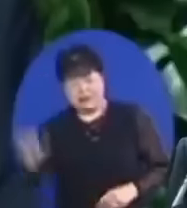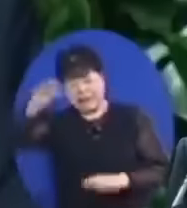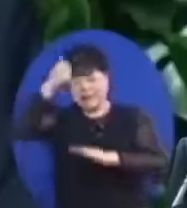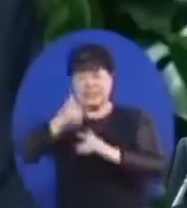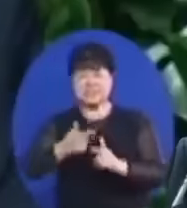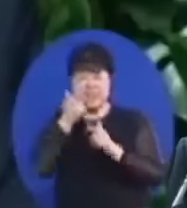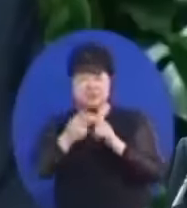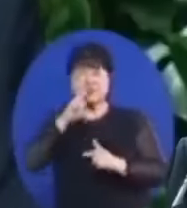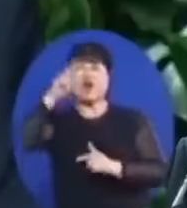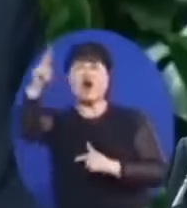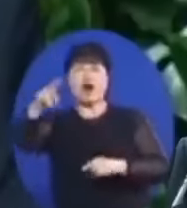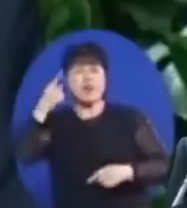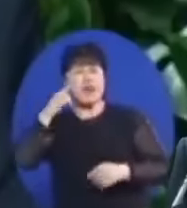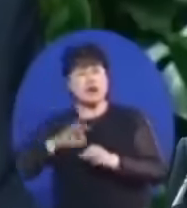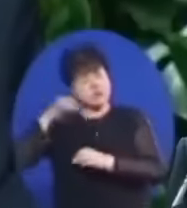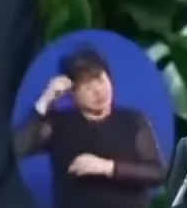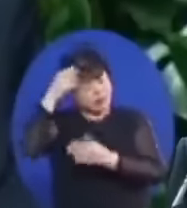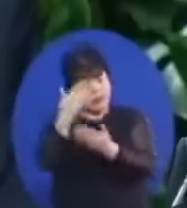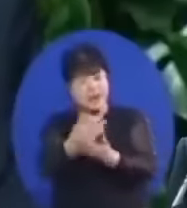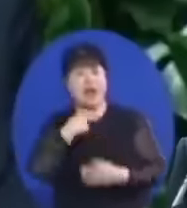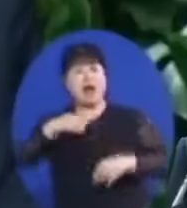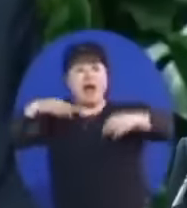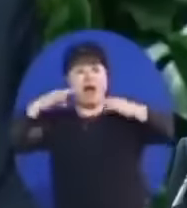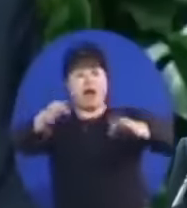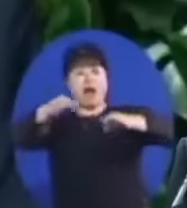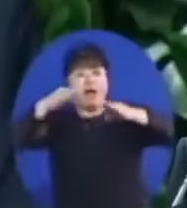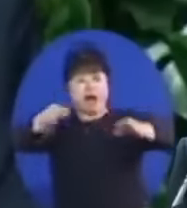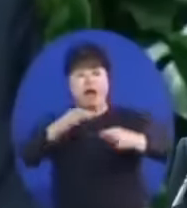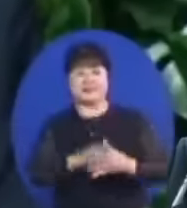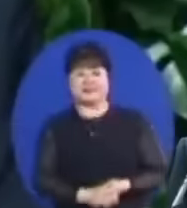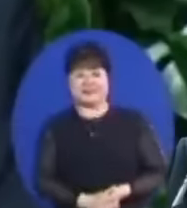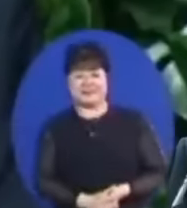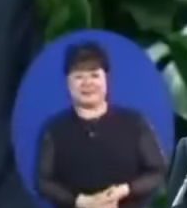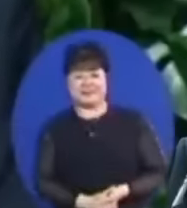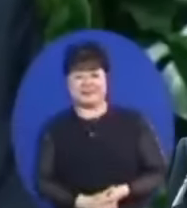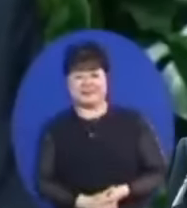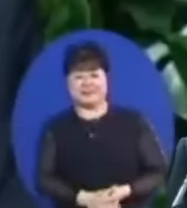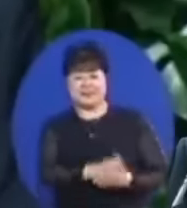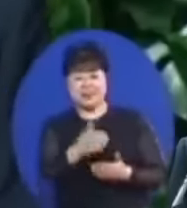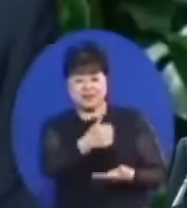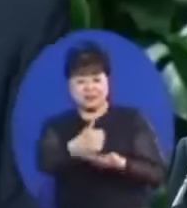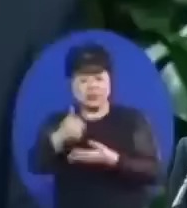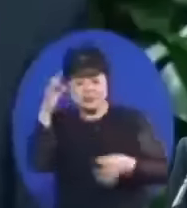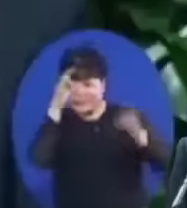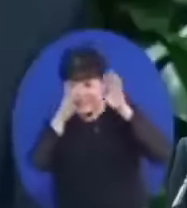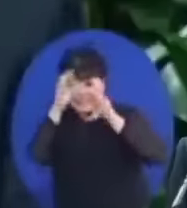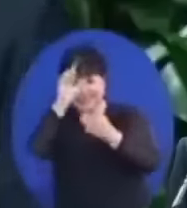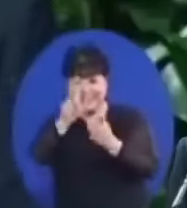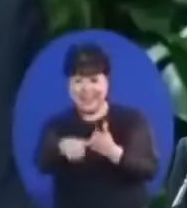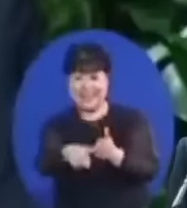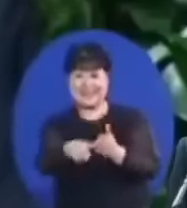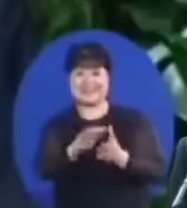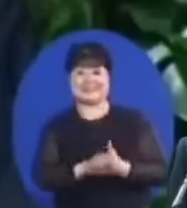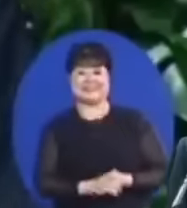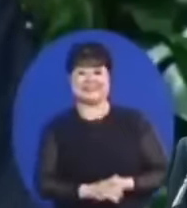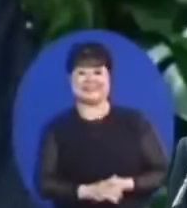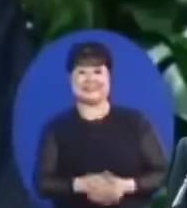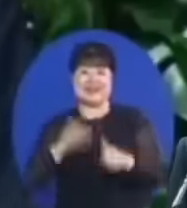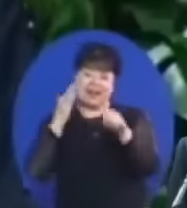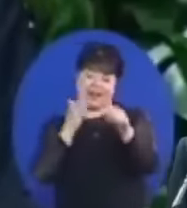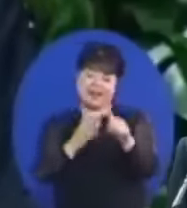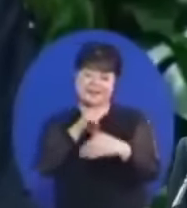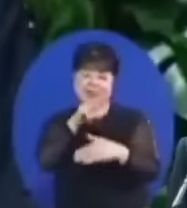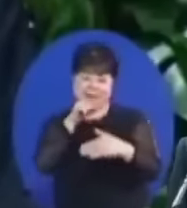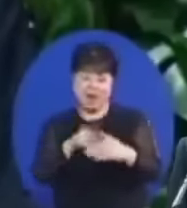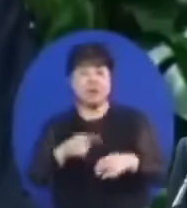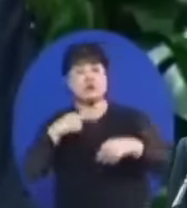자손 예수여 나를 불쌍히 여기달라고 고함을 쳤습니다. 우리가 주님을 찾을 때 간절한